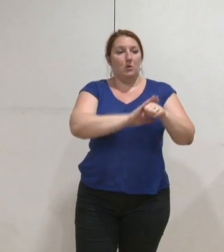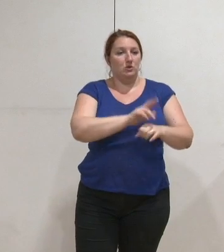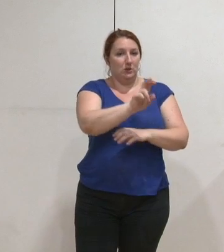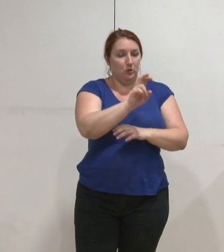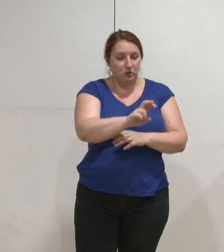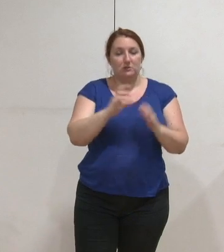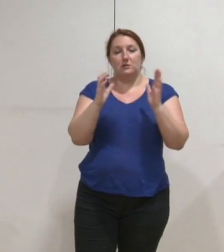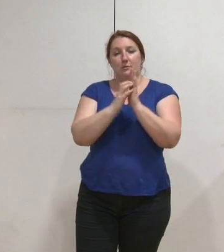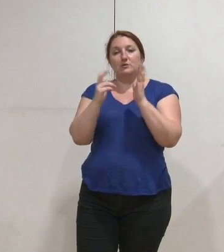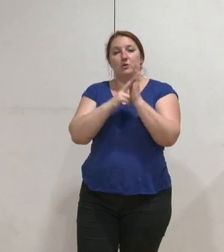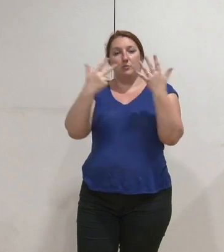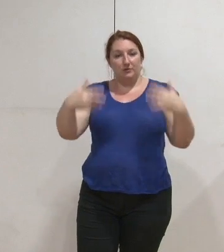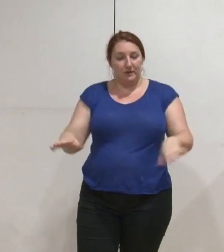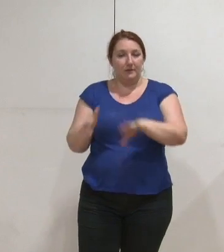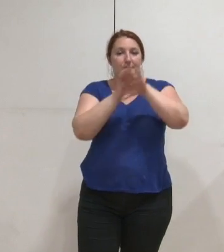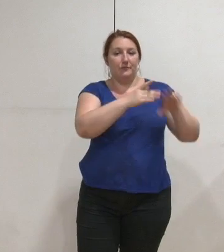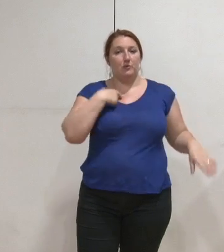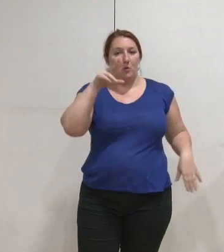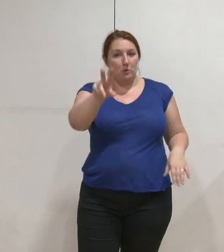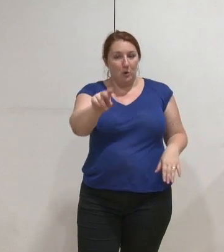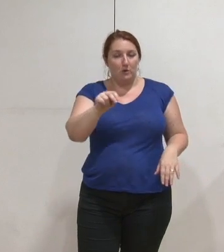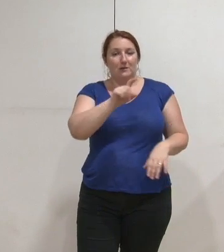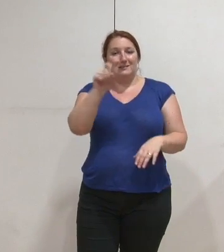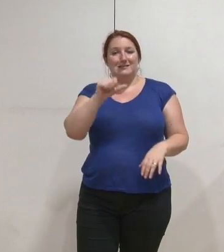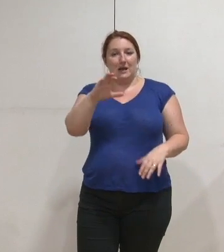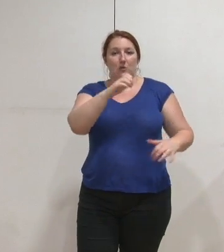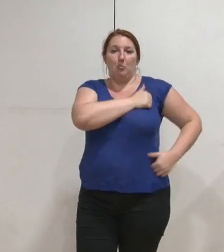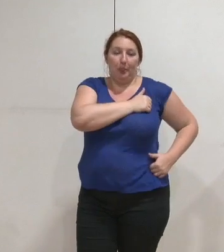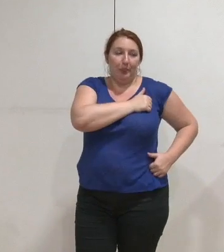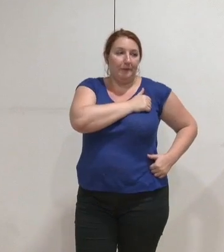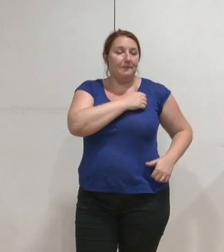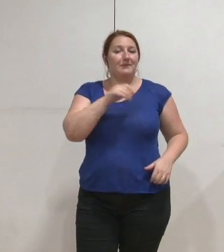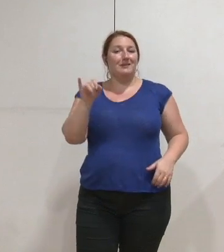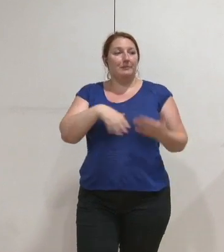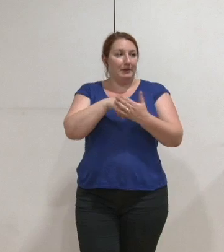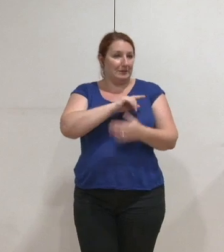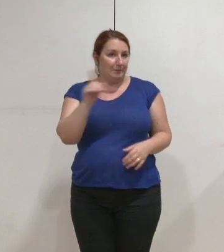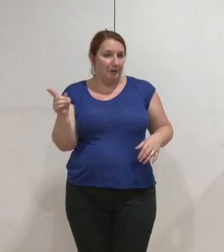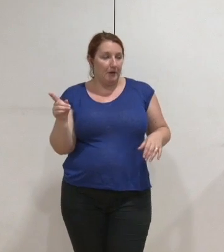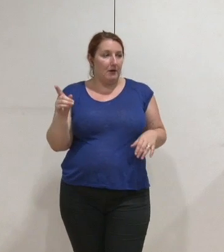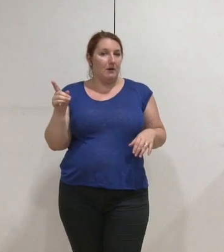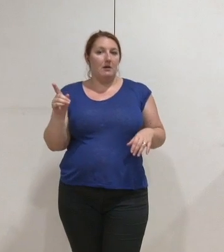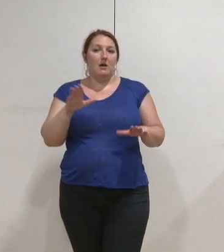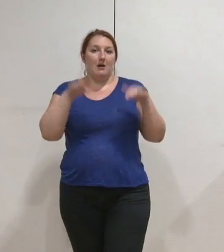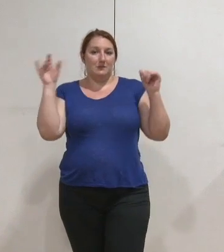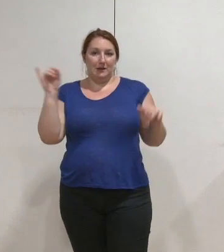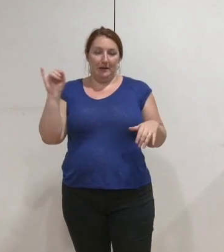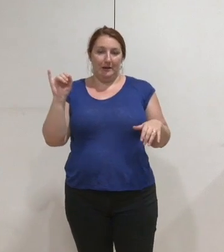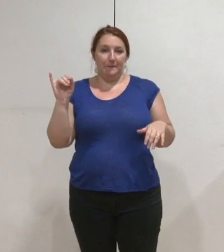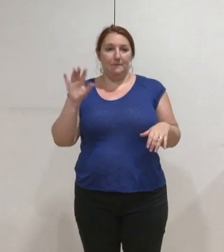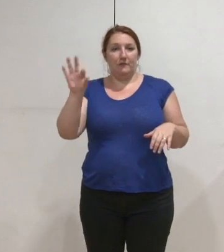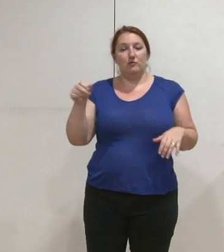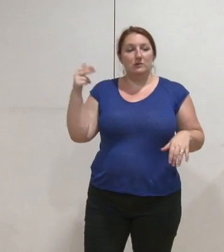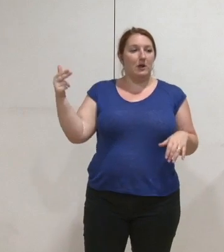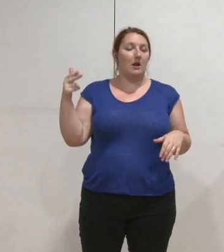écologistes délibération adopté la 30ac de bonne qui ne prend pas part au vote qui s'abstient frond